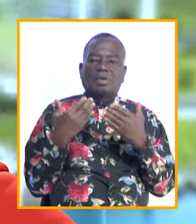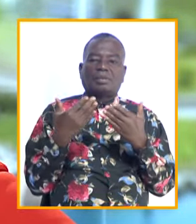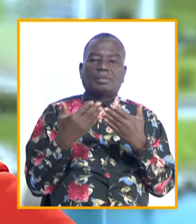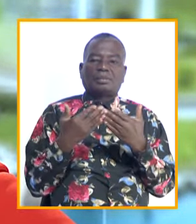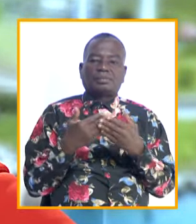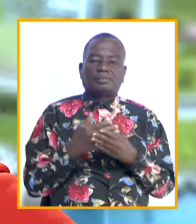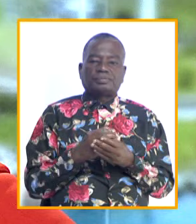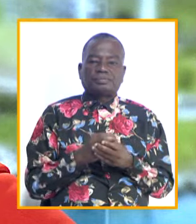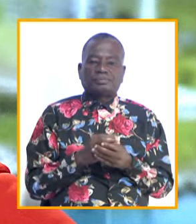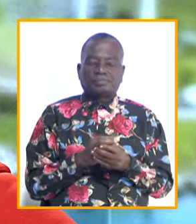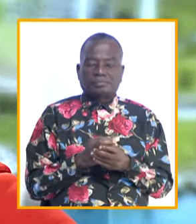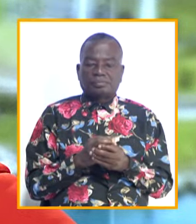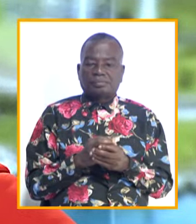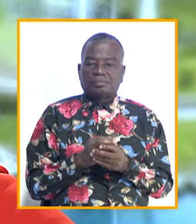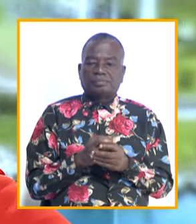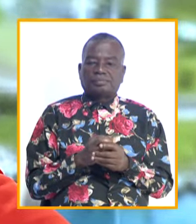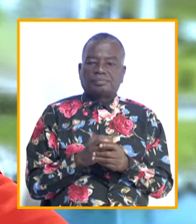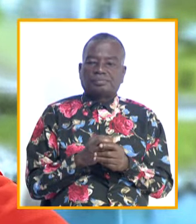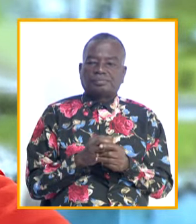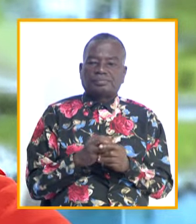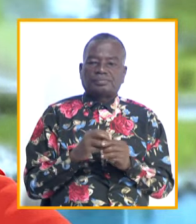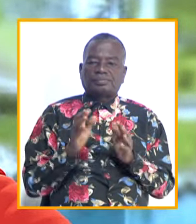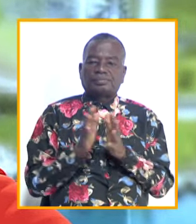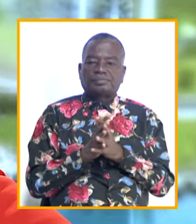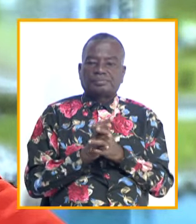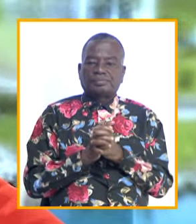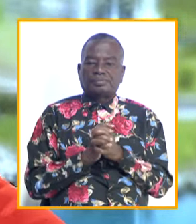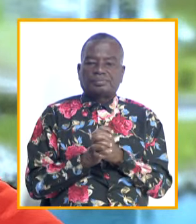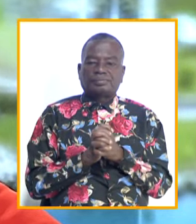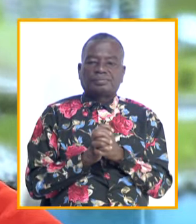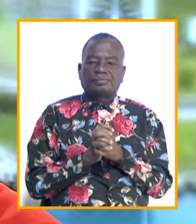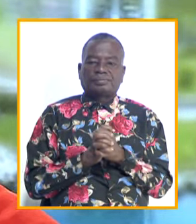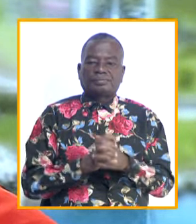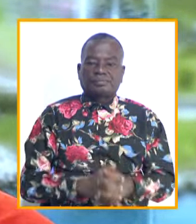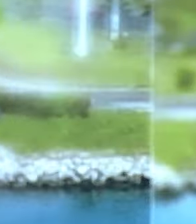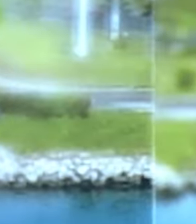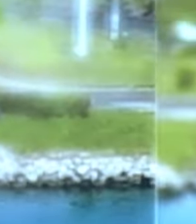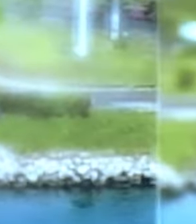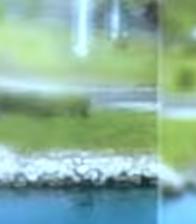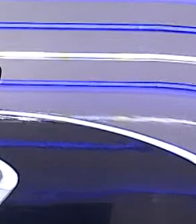1, de la Ligue 2 sur RTI 3 et l'info revient sur RTI 1 à 15h. Bon après-midi.